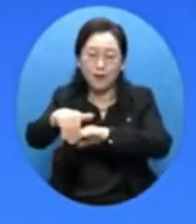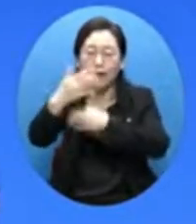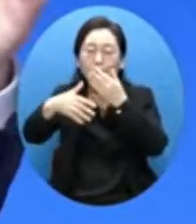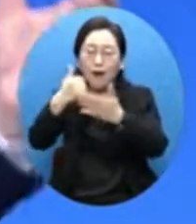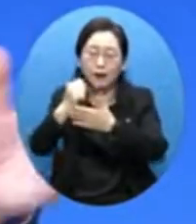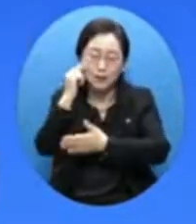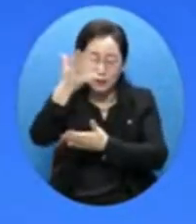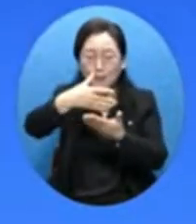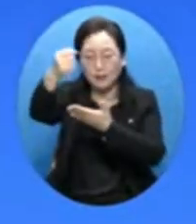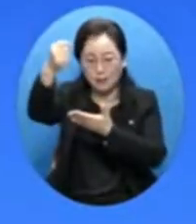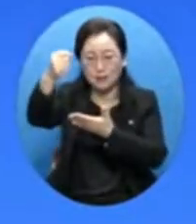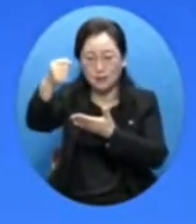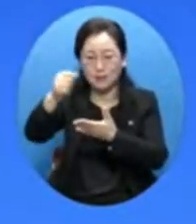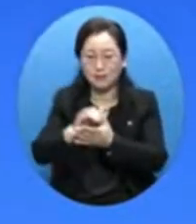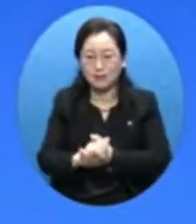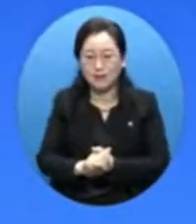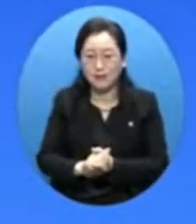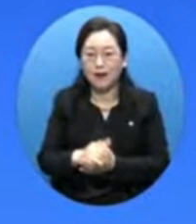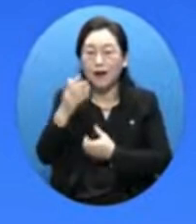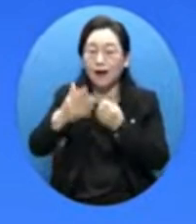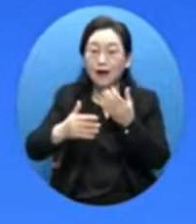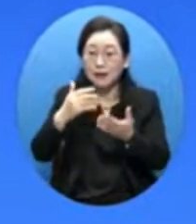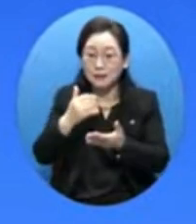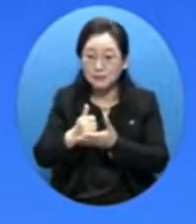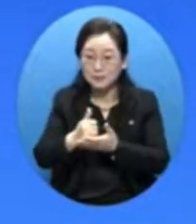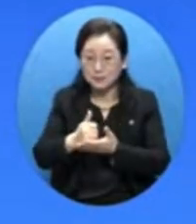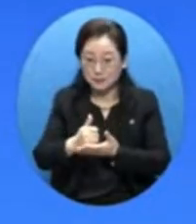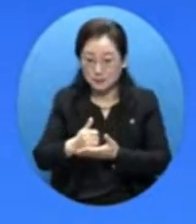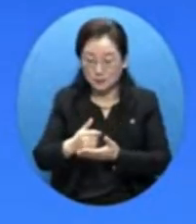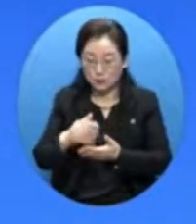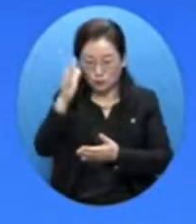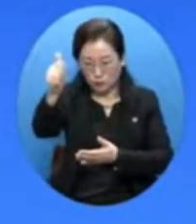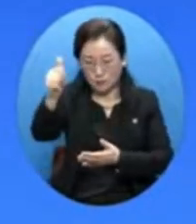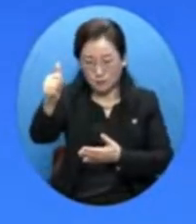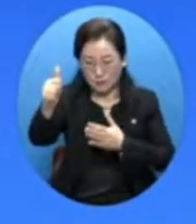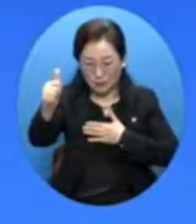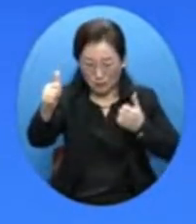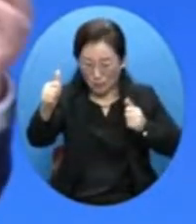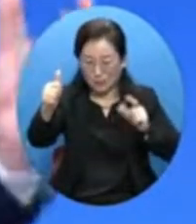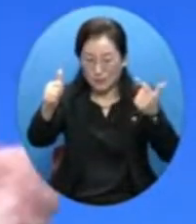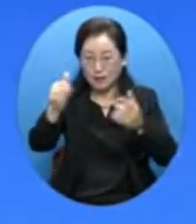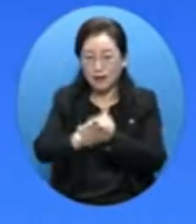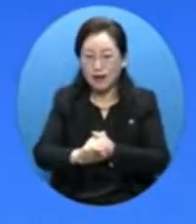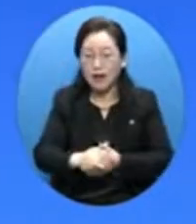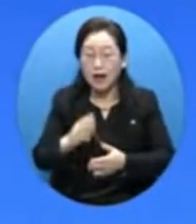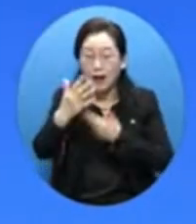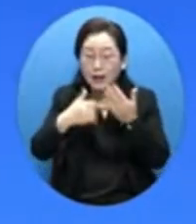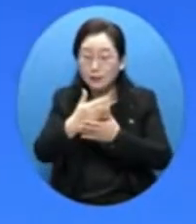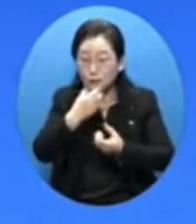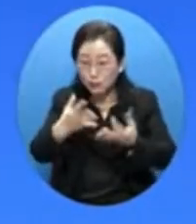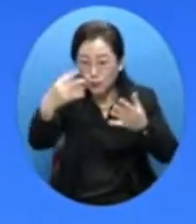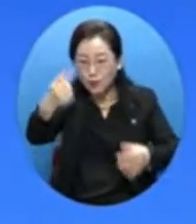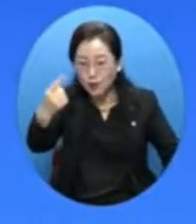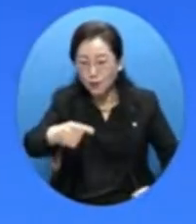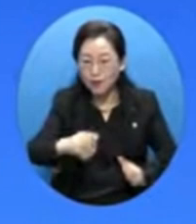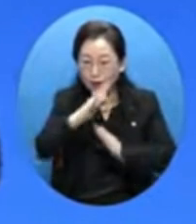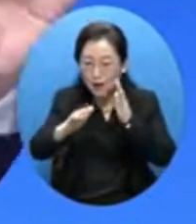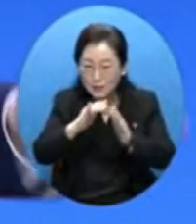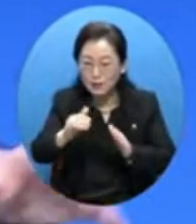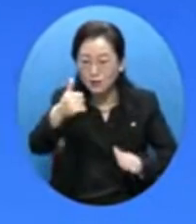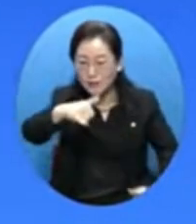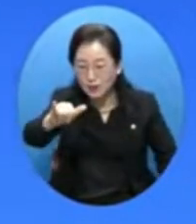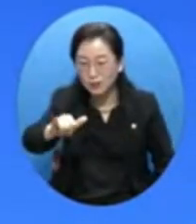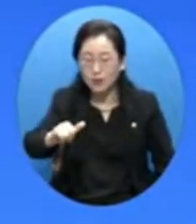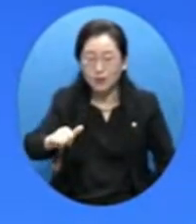영광 받으실 일인 것입니다. 내 삶의 주인은 내가 아니라 우리 주님이십니다. 내 삶의 축복이 임하고 자녀들이 잘 되고 가정이 잘 되고